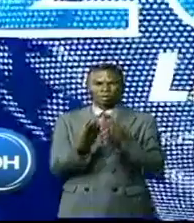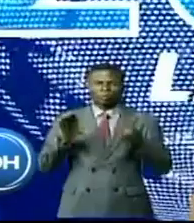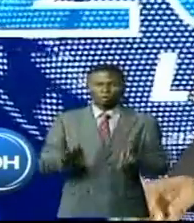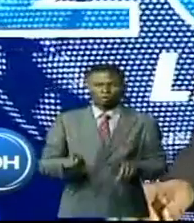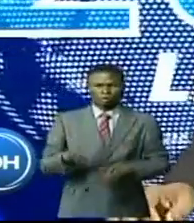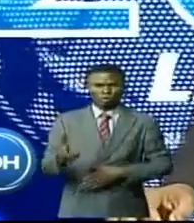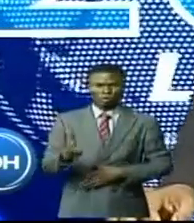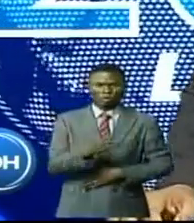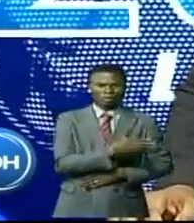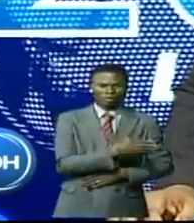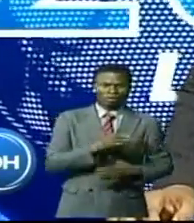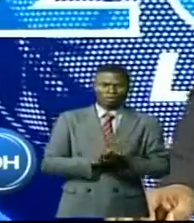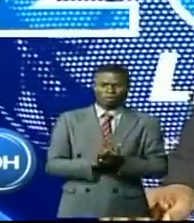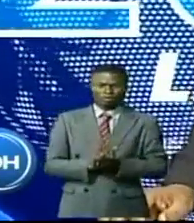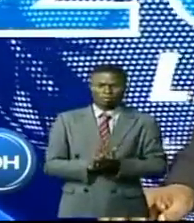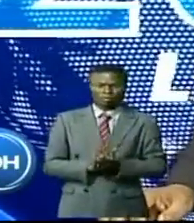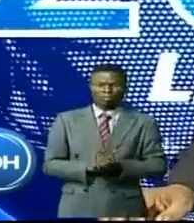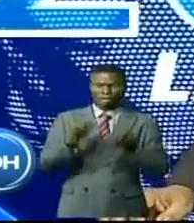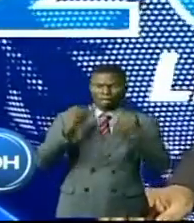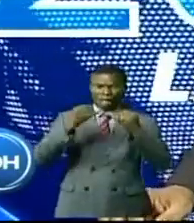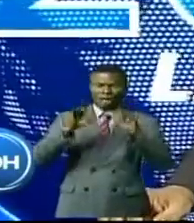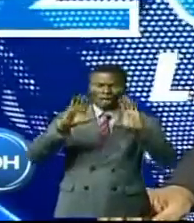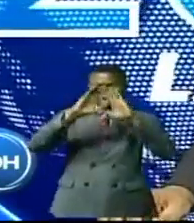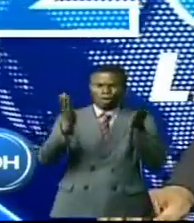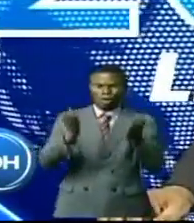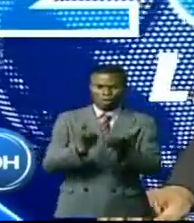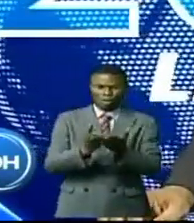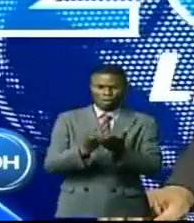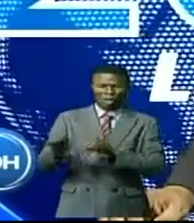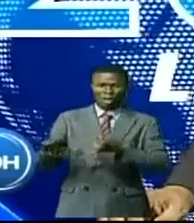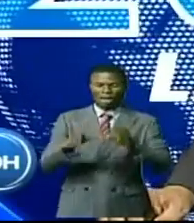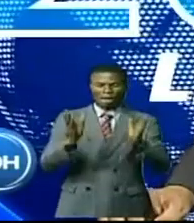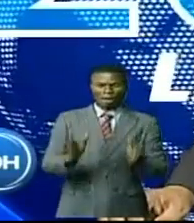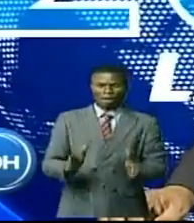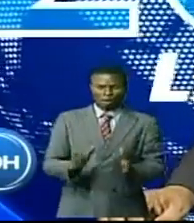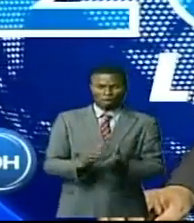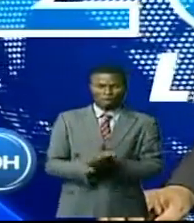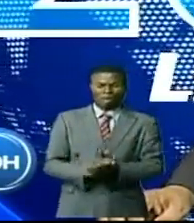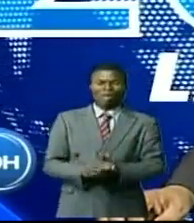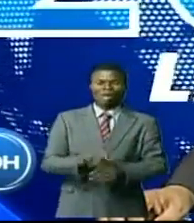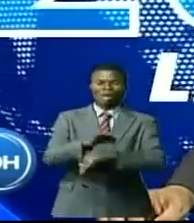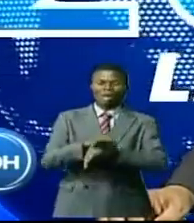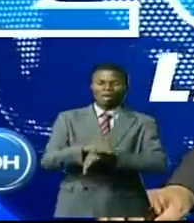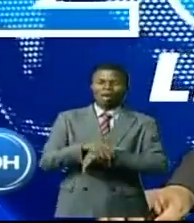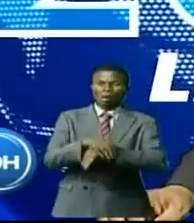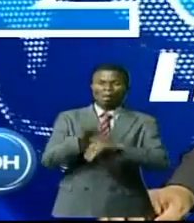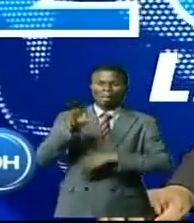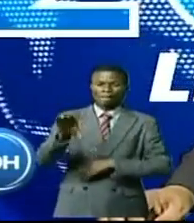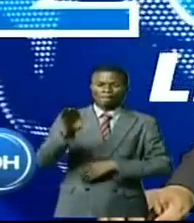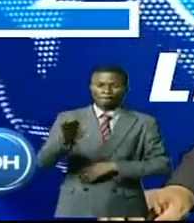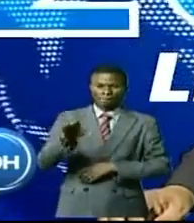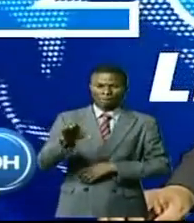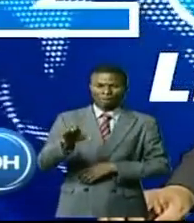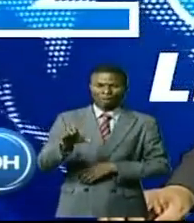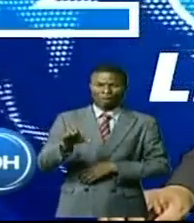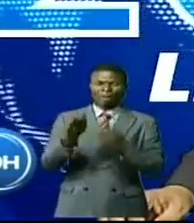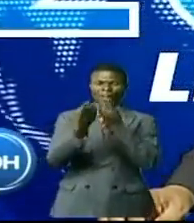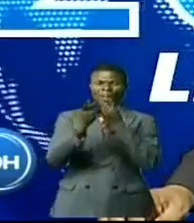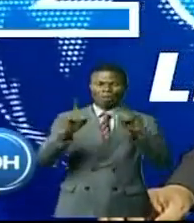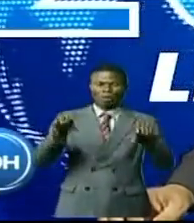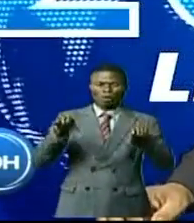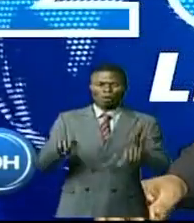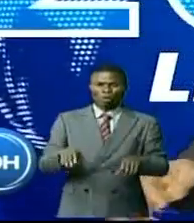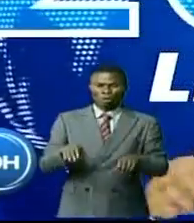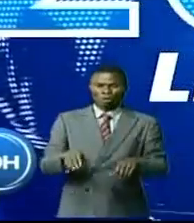Congo. En nouvelle, la communauté des actionnaires de Afriland First Banque démocratique du